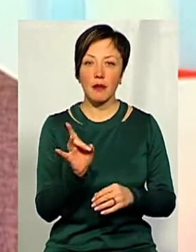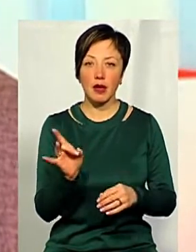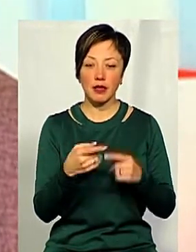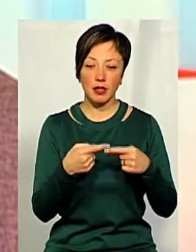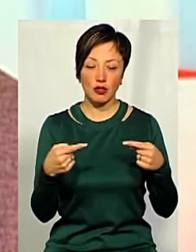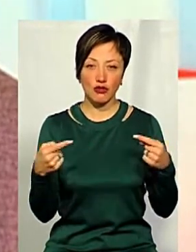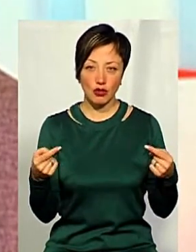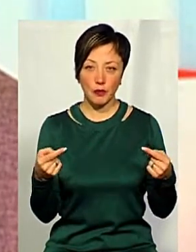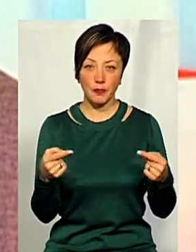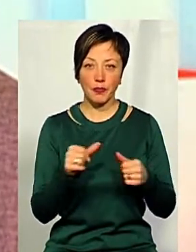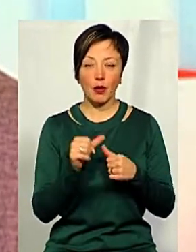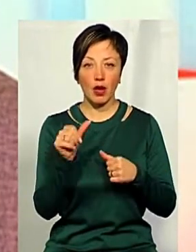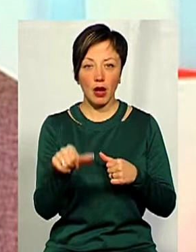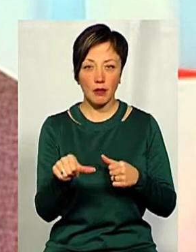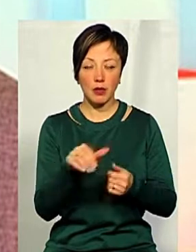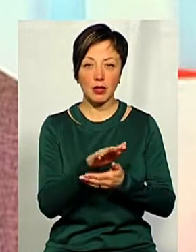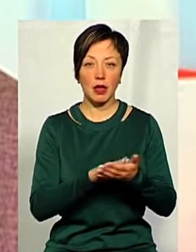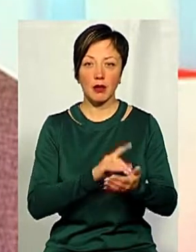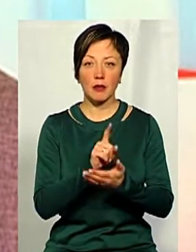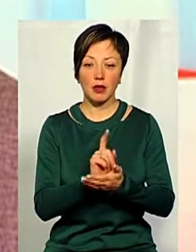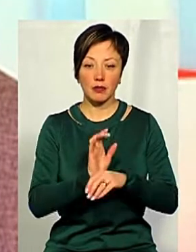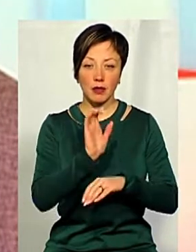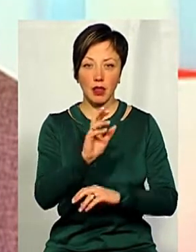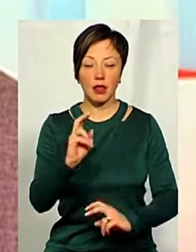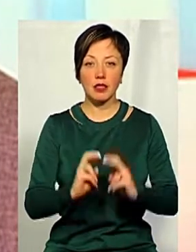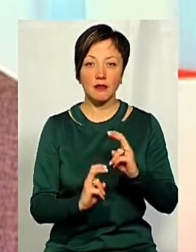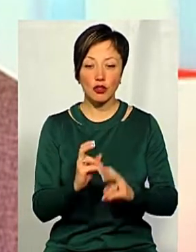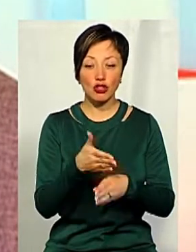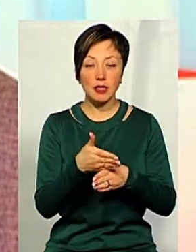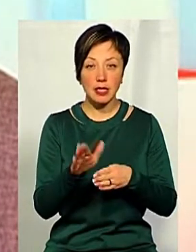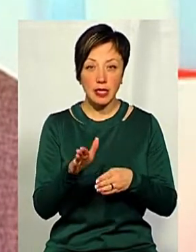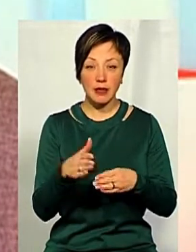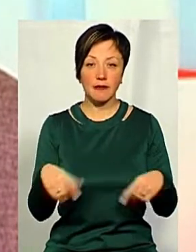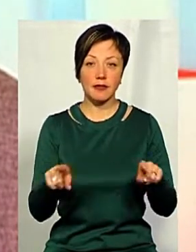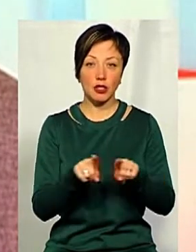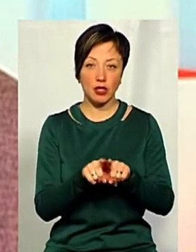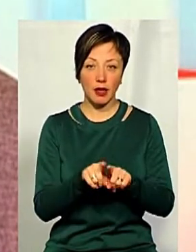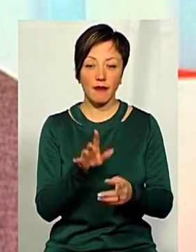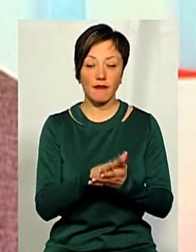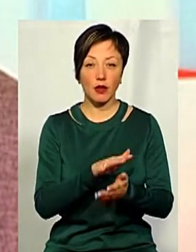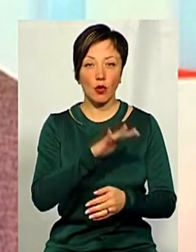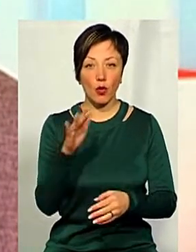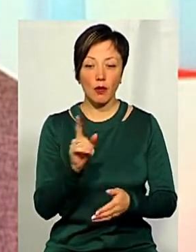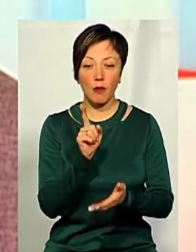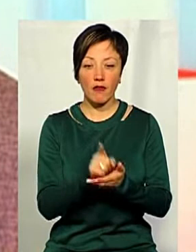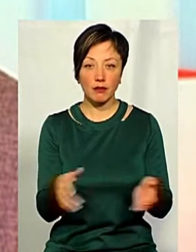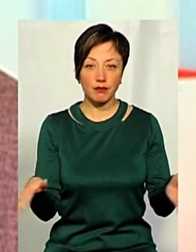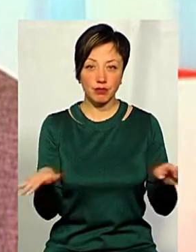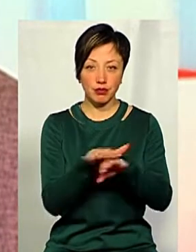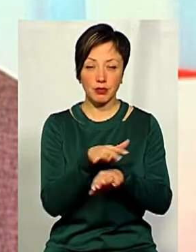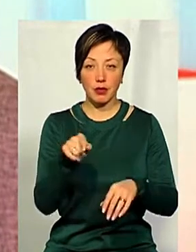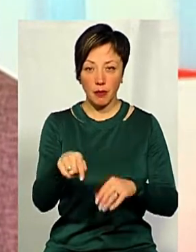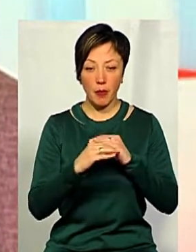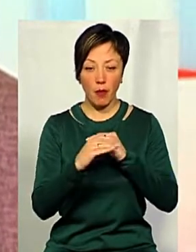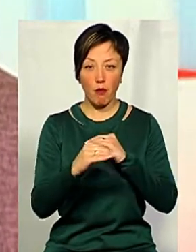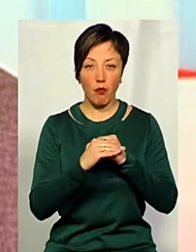інші відходи окремо. І далі має йти на завод, і після того частина все ж таки відходів повинна захоронитися на полігоні.